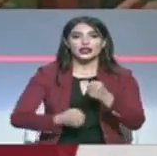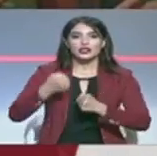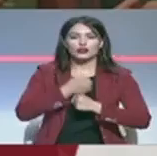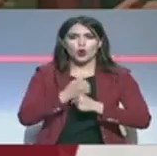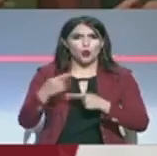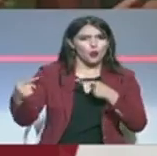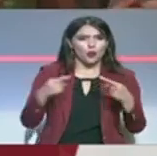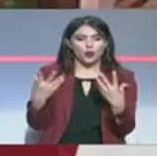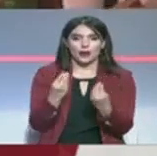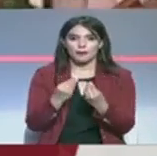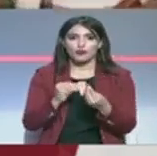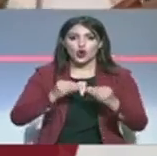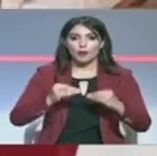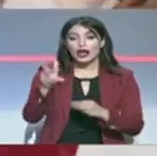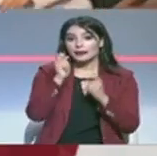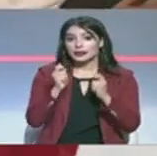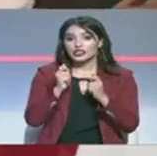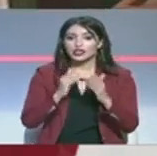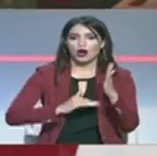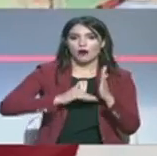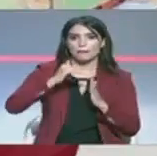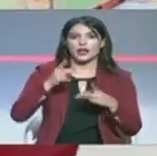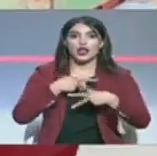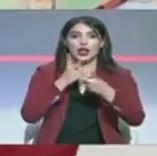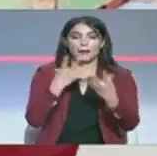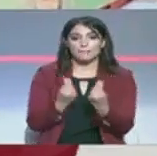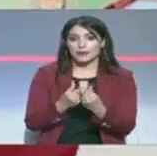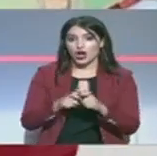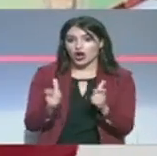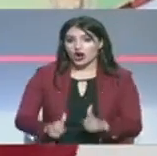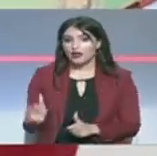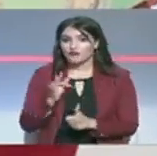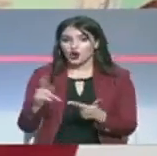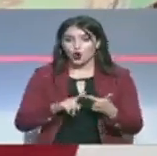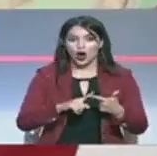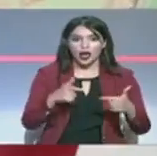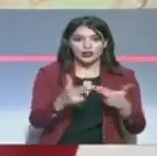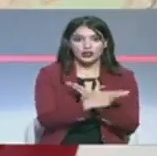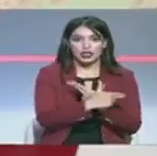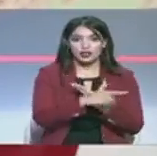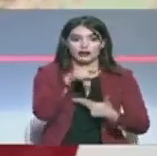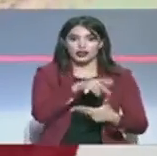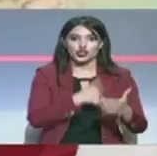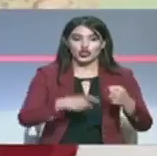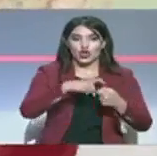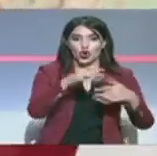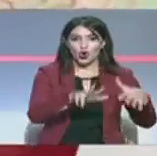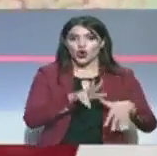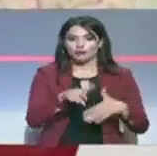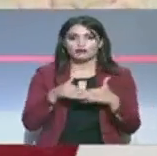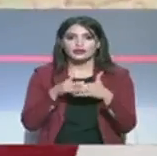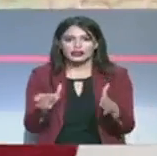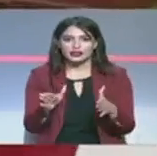تجاذبات سياسية وصولا إلى التصعيد المعلن بين الياس الفخفاخ وحركة النهضة الشريكة في الحكم حول توسيع